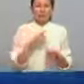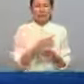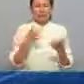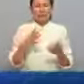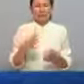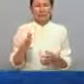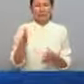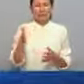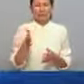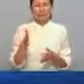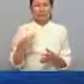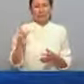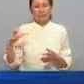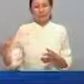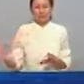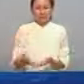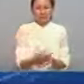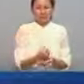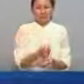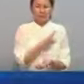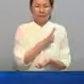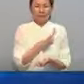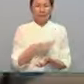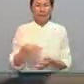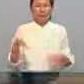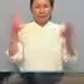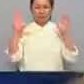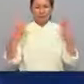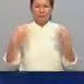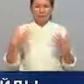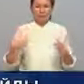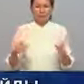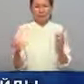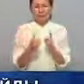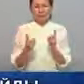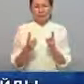тіресіп, имамға ұйып, Аллаға құлшылығын етті. Намаздан кейін бір-біріне құтты болсын айтқан